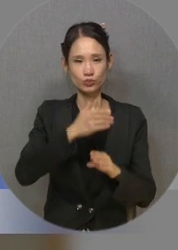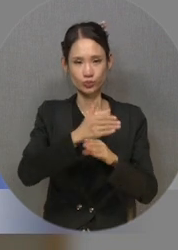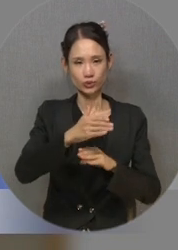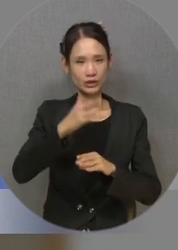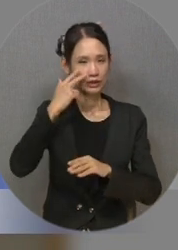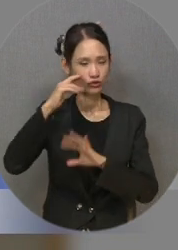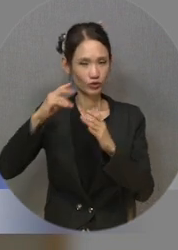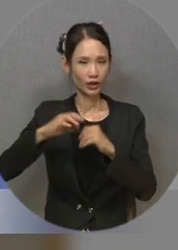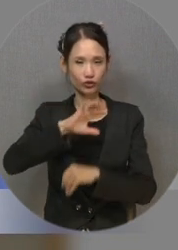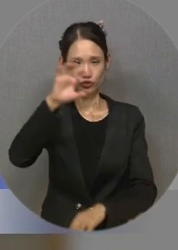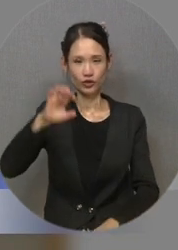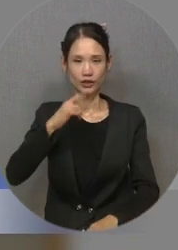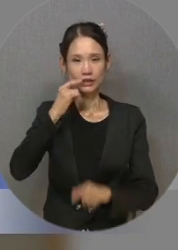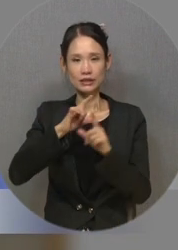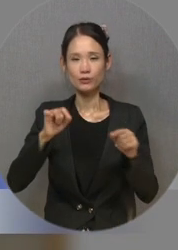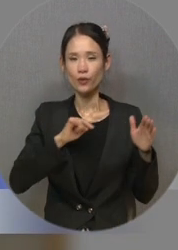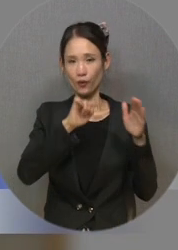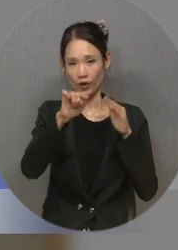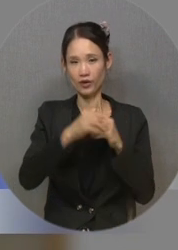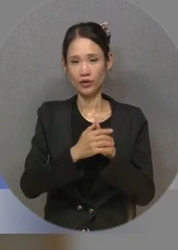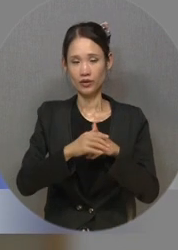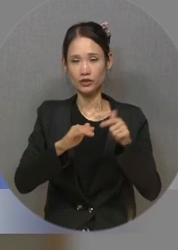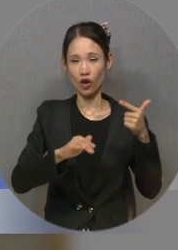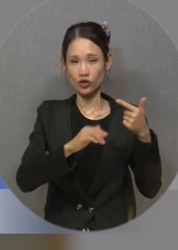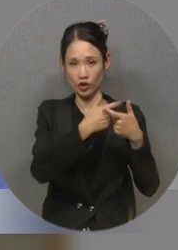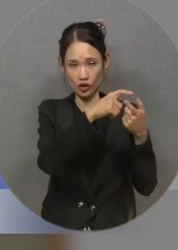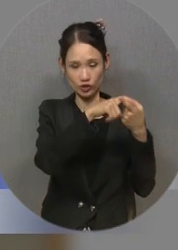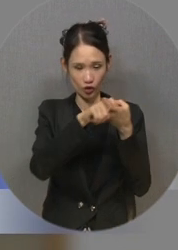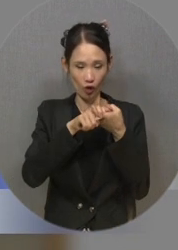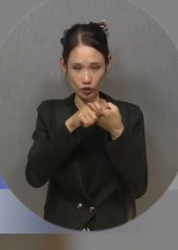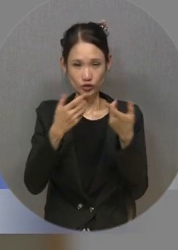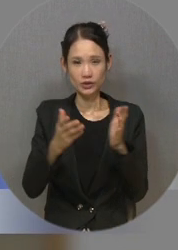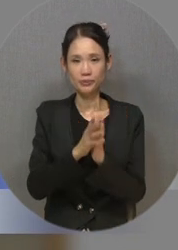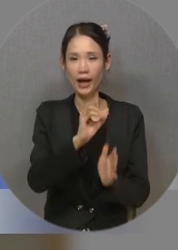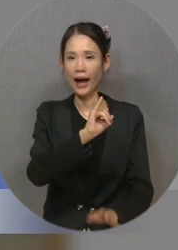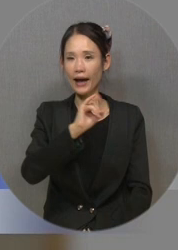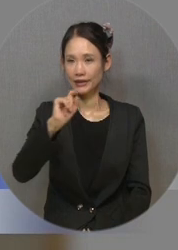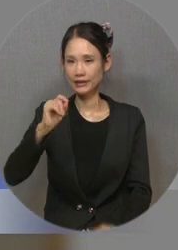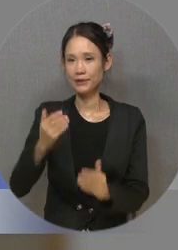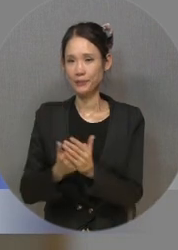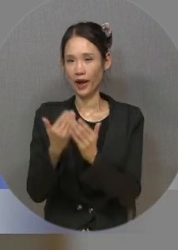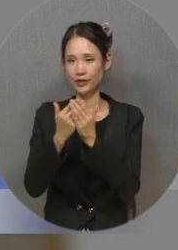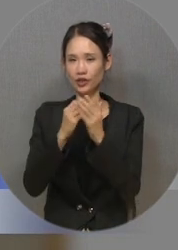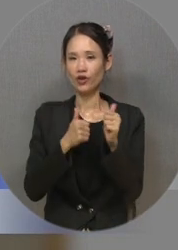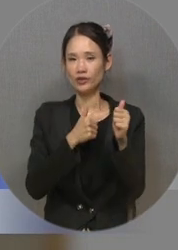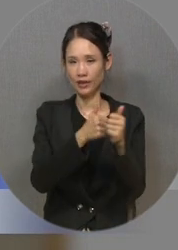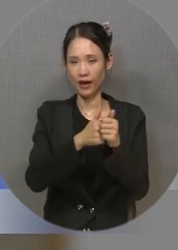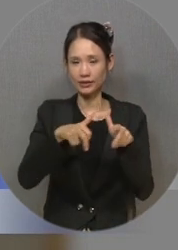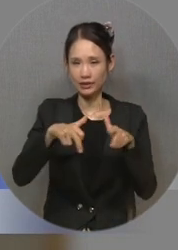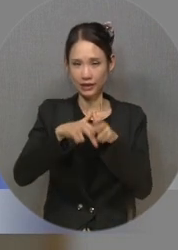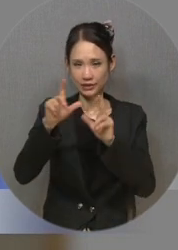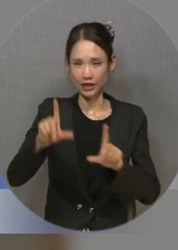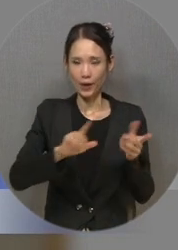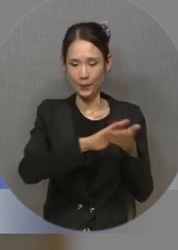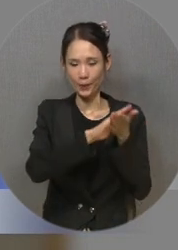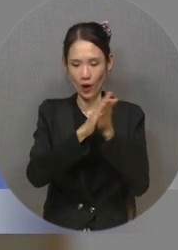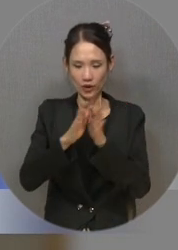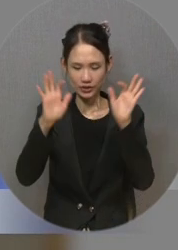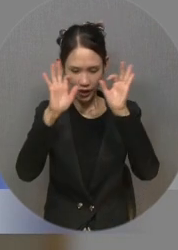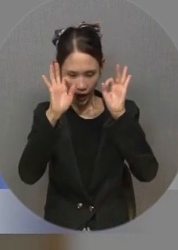다녀올 예정입니다 특히 금번 6개 연수 팀들은 it 발전에 따른 장애인 삶의 변화를 알아보기